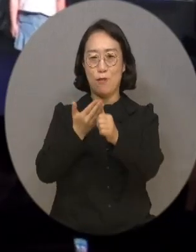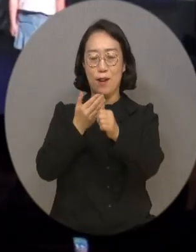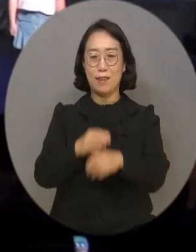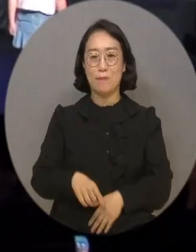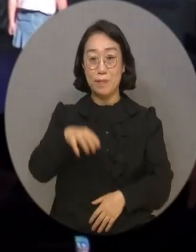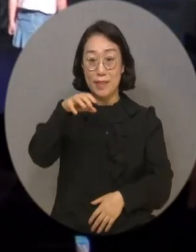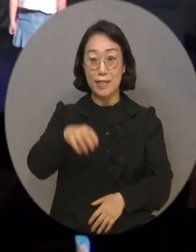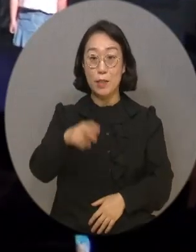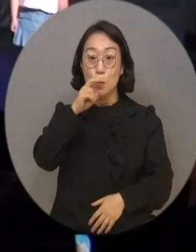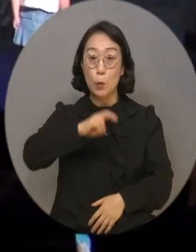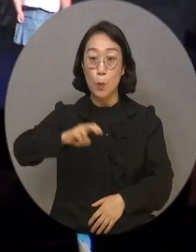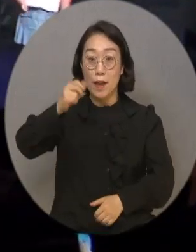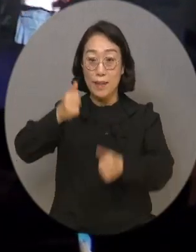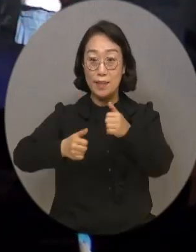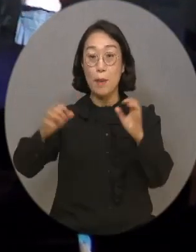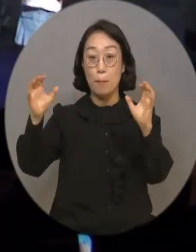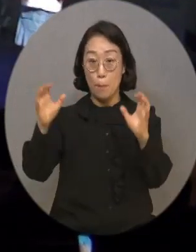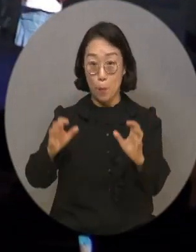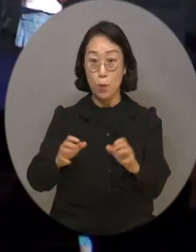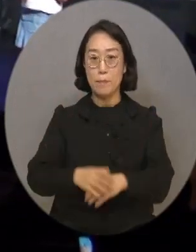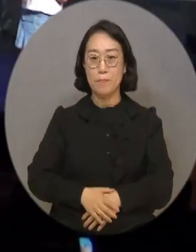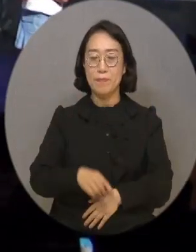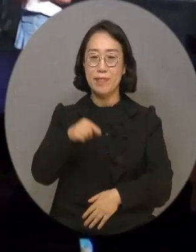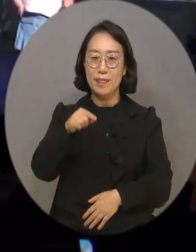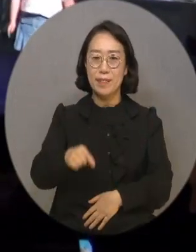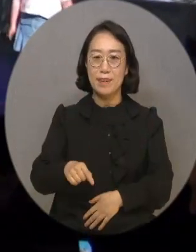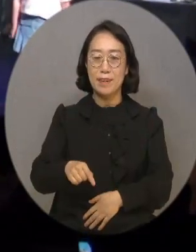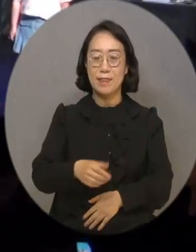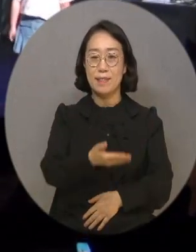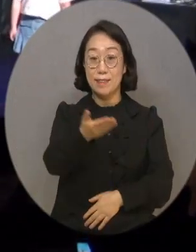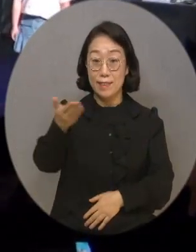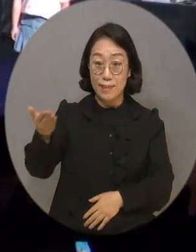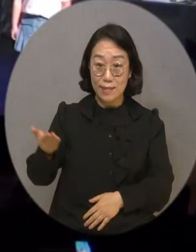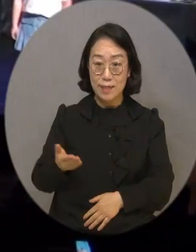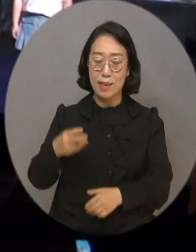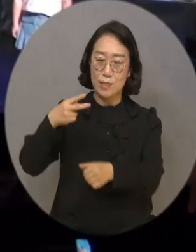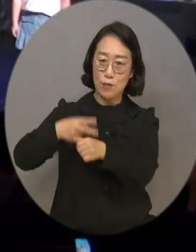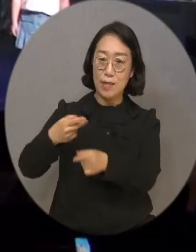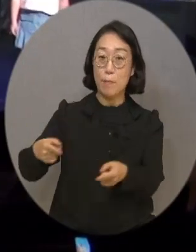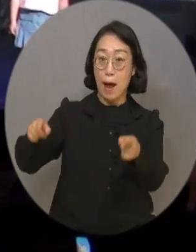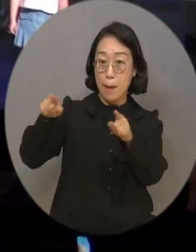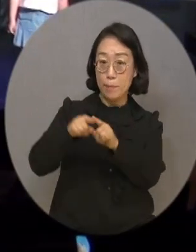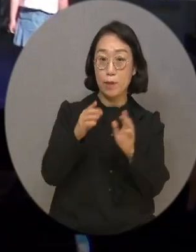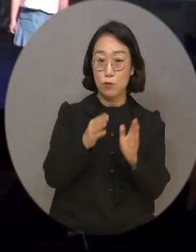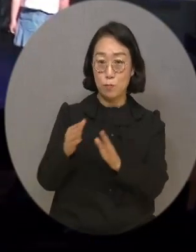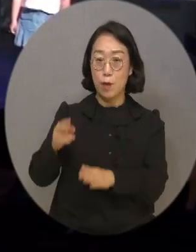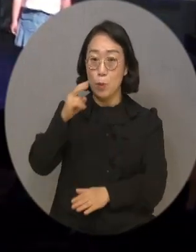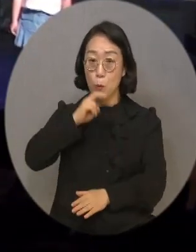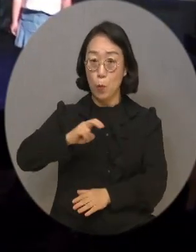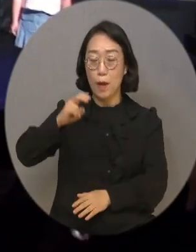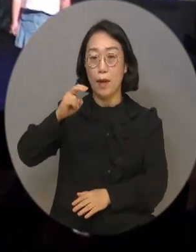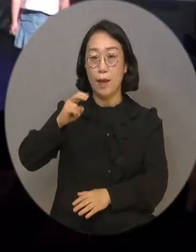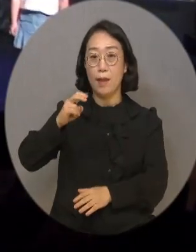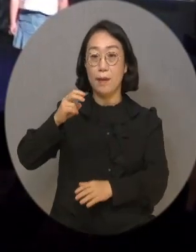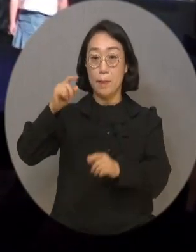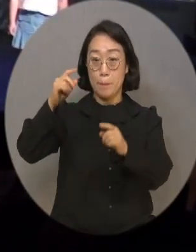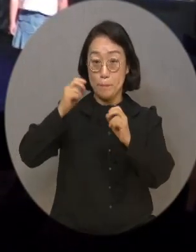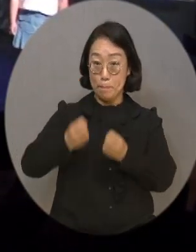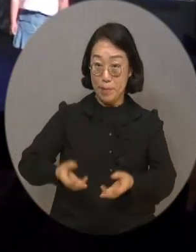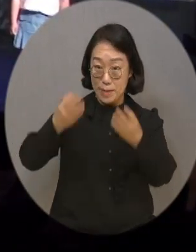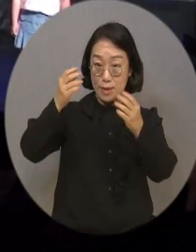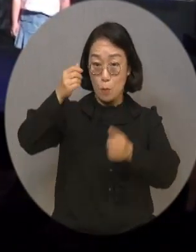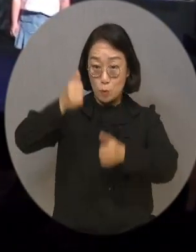벨칸토 클래식, 반한 클래식의 노래하는 어린이들이 선생님과 함께 준비한 동요 콘서트로 온